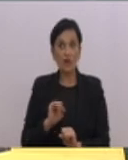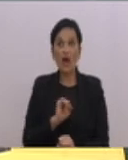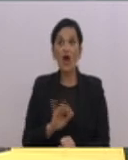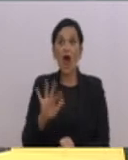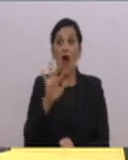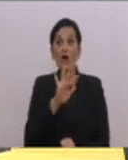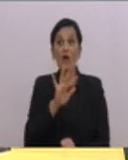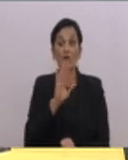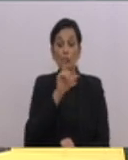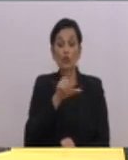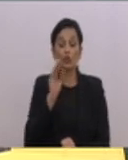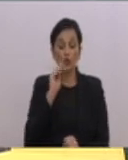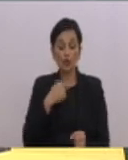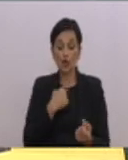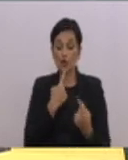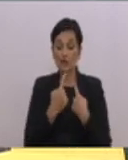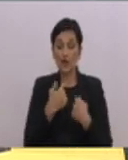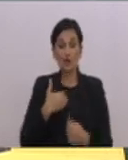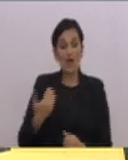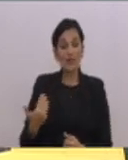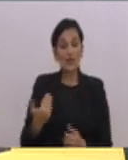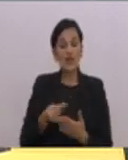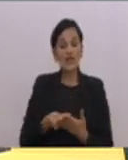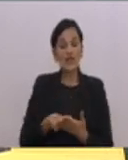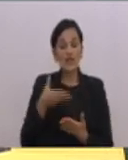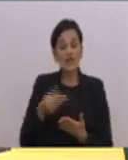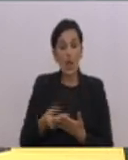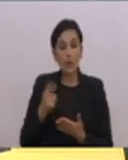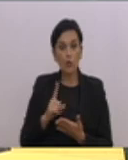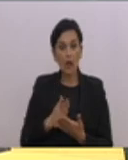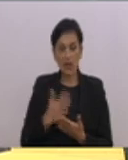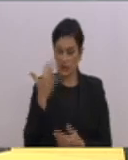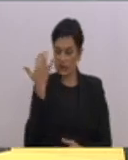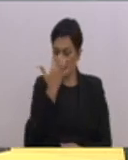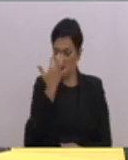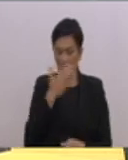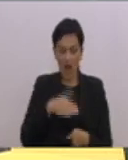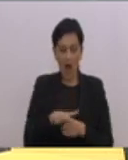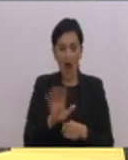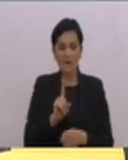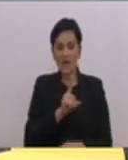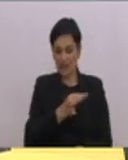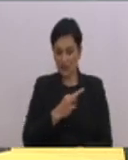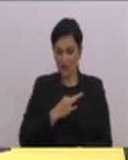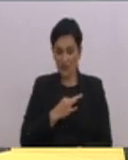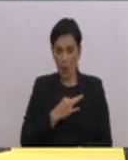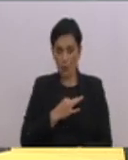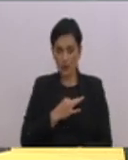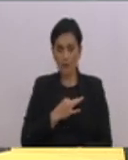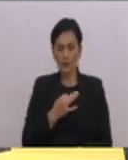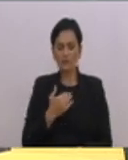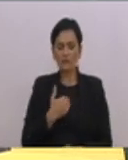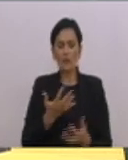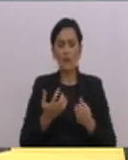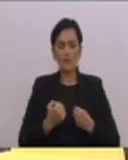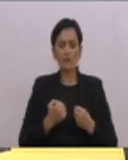Europeleptan, roca, laparakot, ciuem, harestu, ragat, girebulebe, bitgaz. Da, Burma, dar vastrule, trasa zgueubne, bian, da, Amas ar uicanet nerea